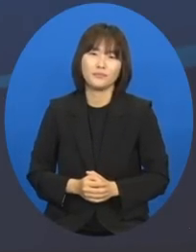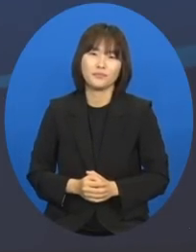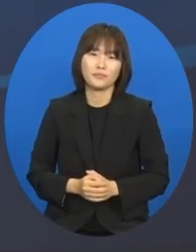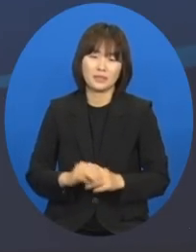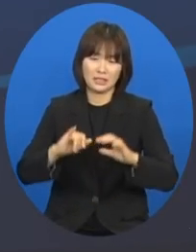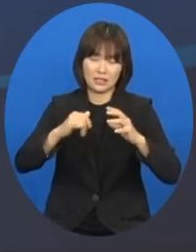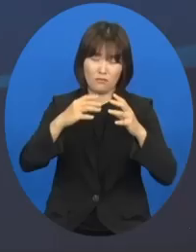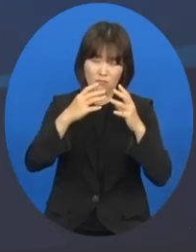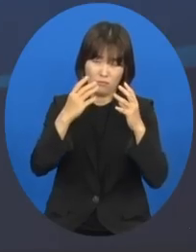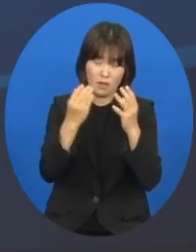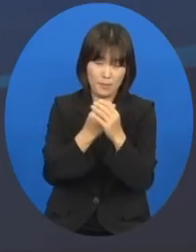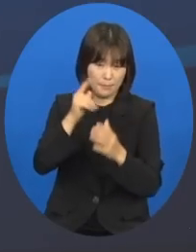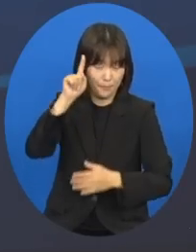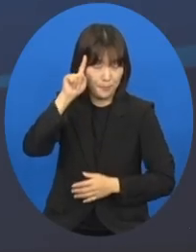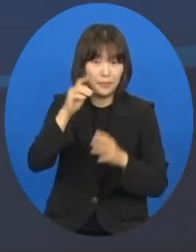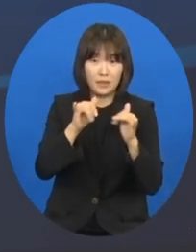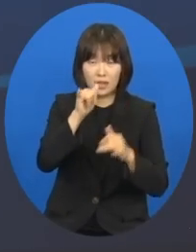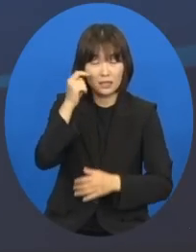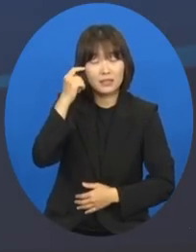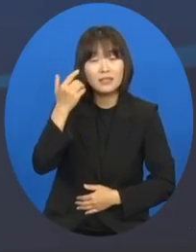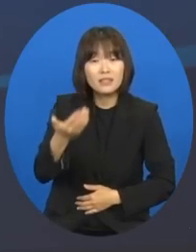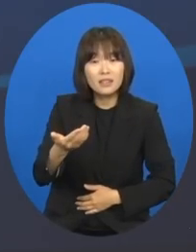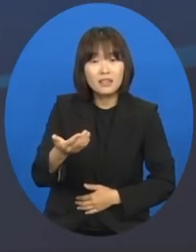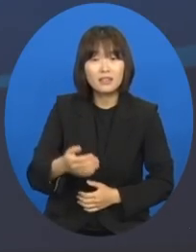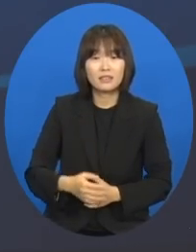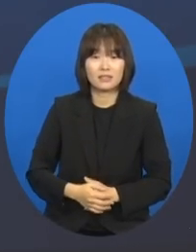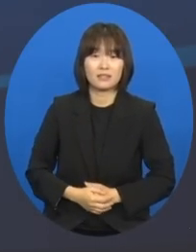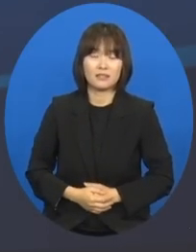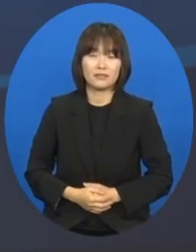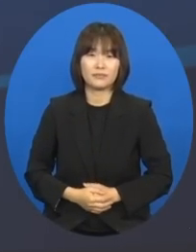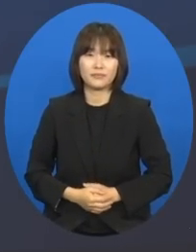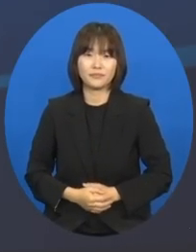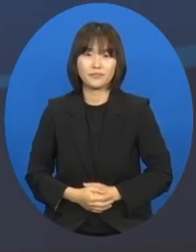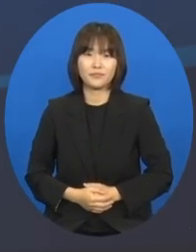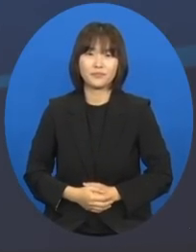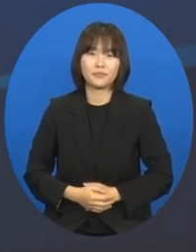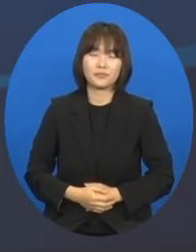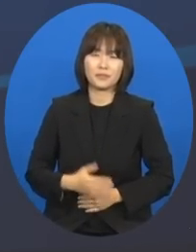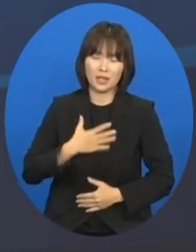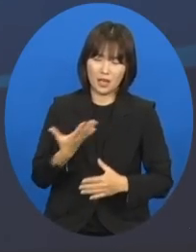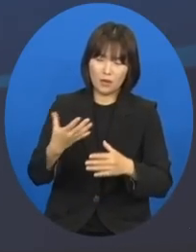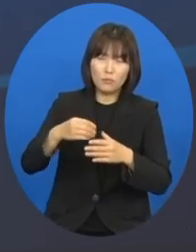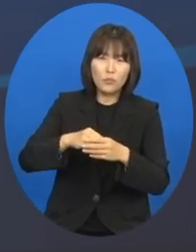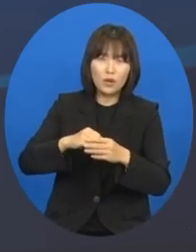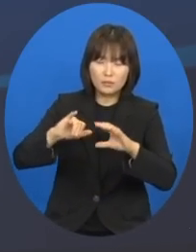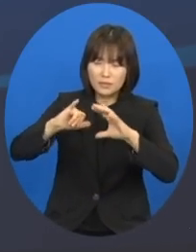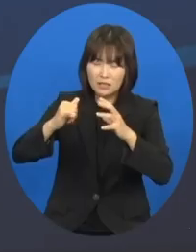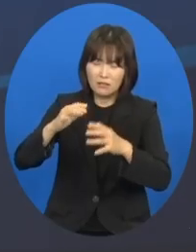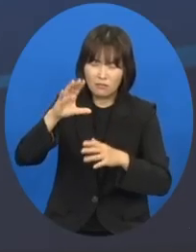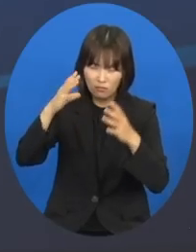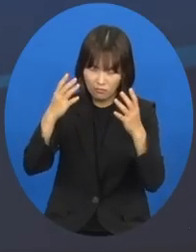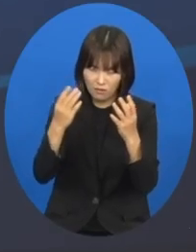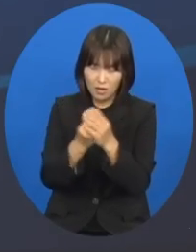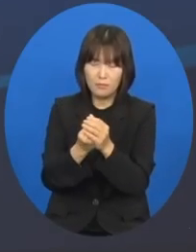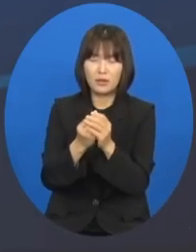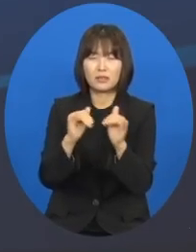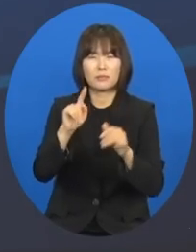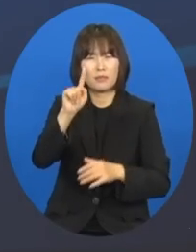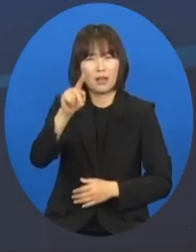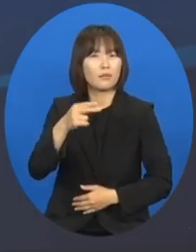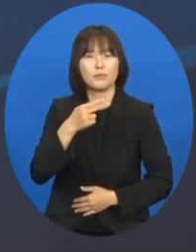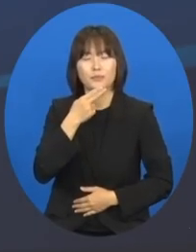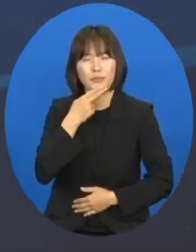완벽한 사람이 있나요 나를 필두로 해서 세상에 완벽한 사람은 단 한 사람도 없거든요